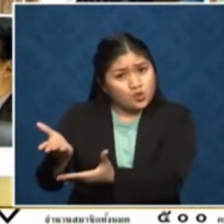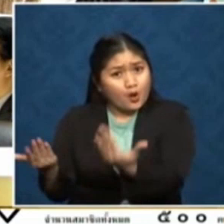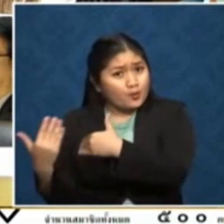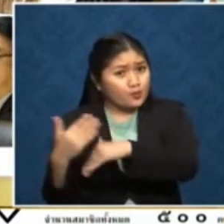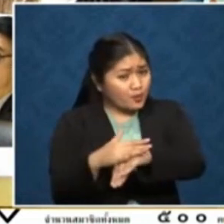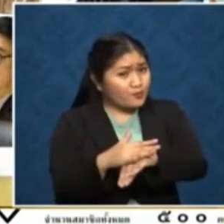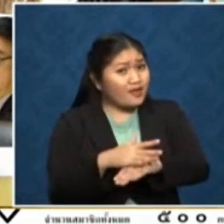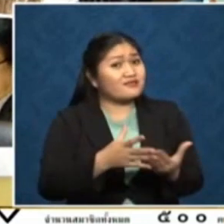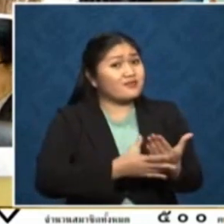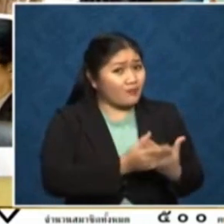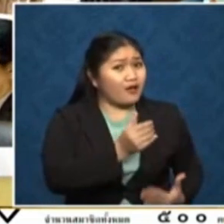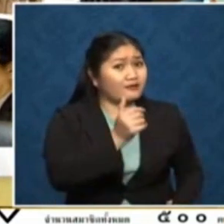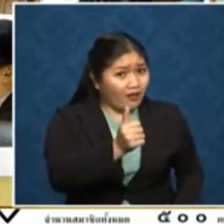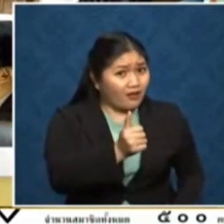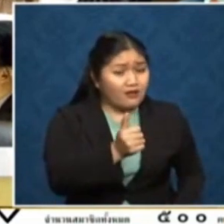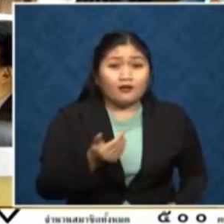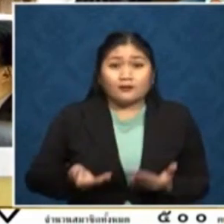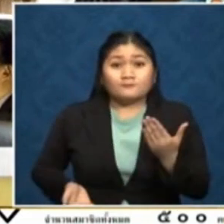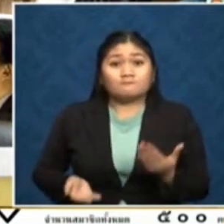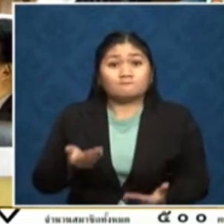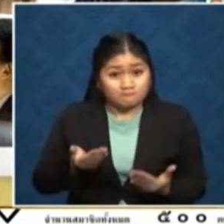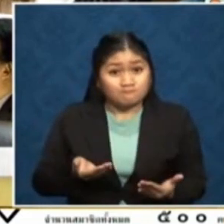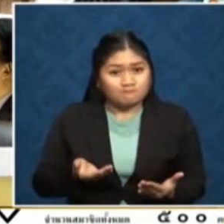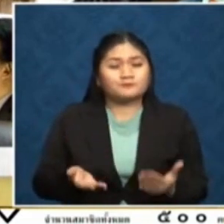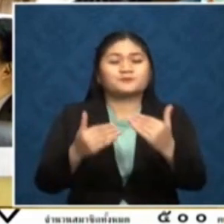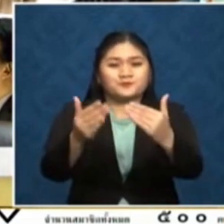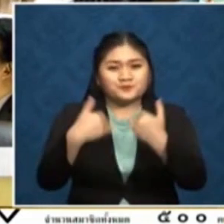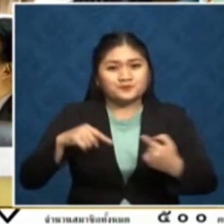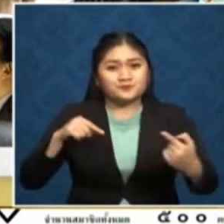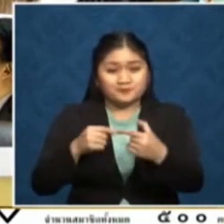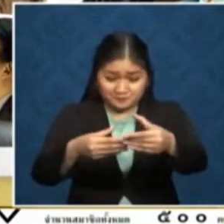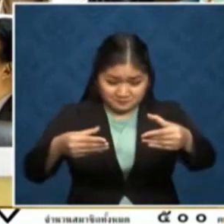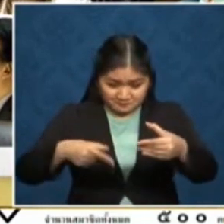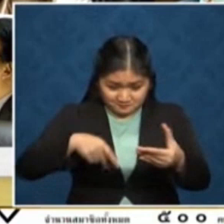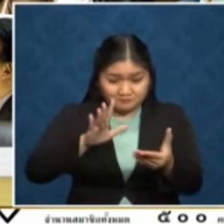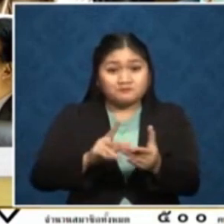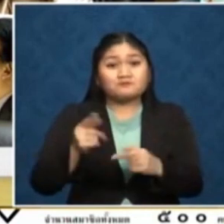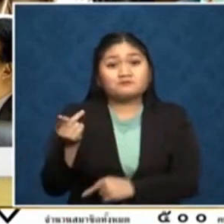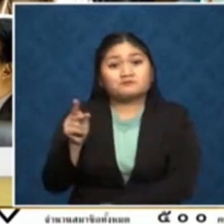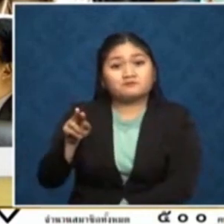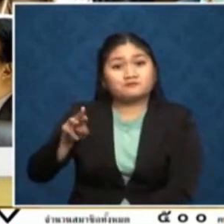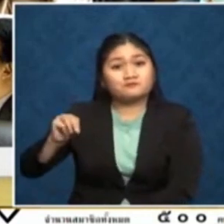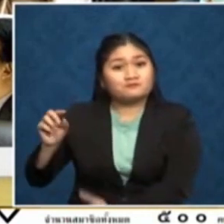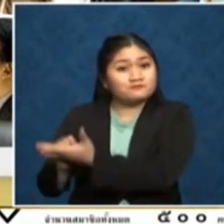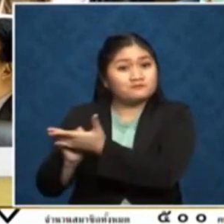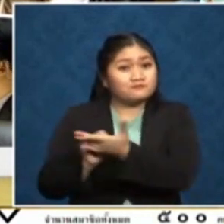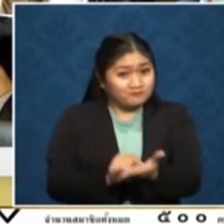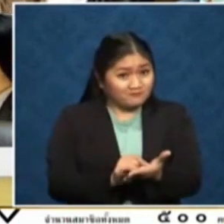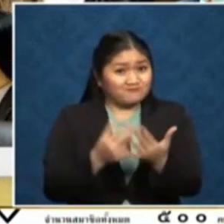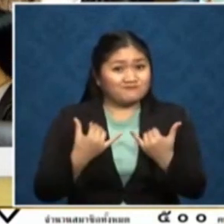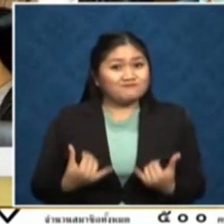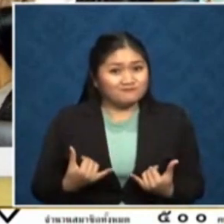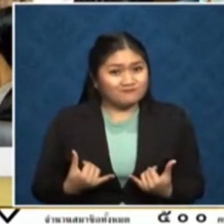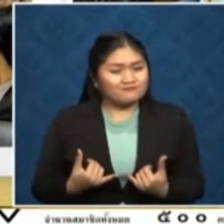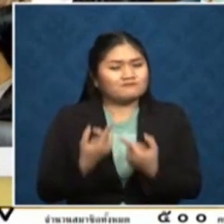ามพรรคการเมืองต่างๆแล้วเป็นที่รู้กันครับว่าจะนำภาคประชาชนเหล่านั้นเข้ามาในสภาเนาะอีกทั้งนะ